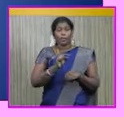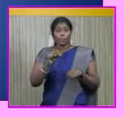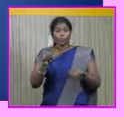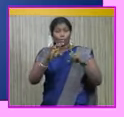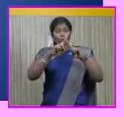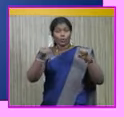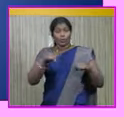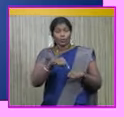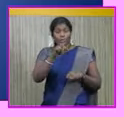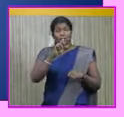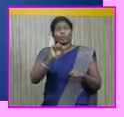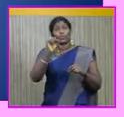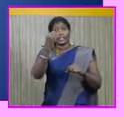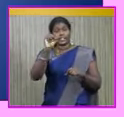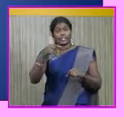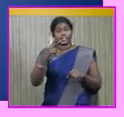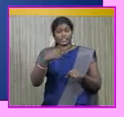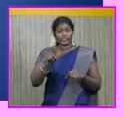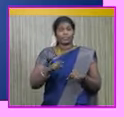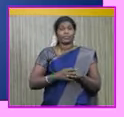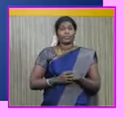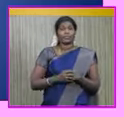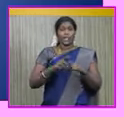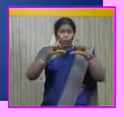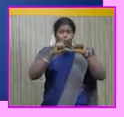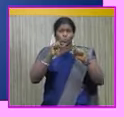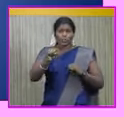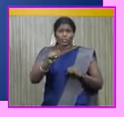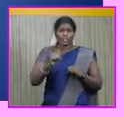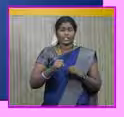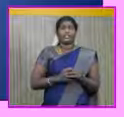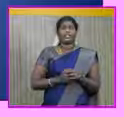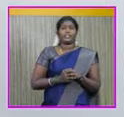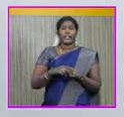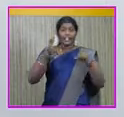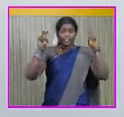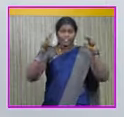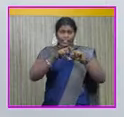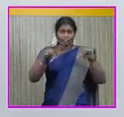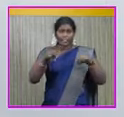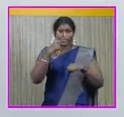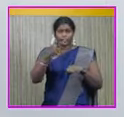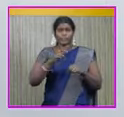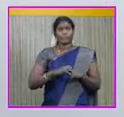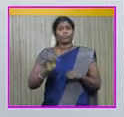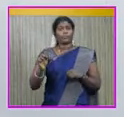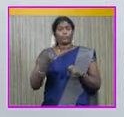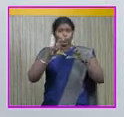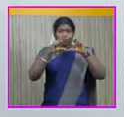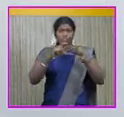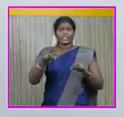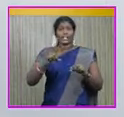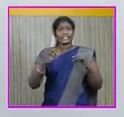குறிக்க பயன்படும். முக்கோணங்கள் அப்படின்னு இந்த நம்ம வடிவியல் தலைப்பில் பார்க்க போனால், முதல் வகையான முக்கோணங்கள் வந்து